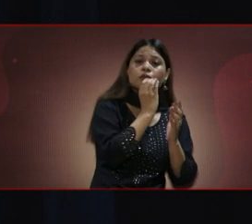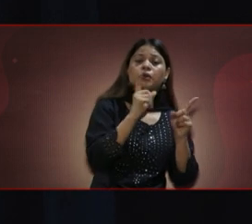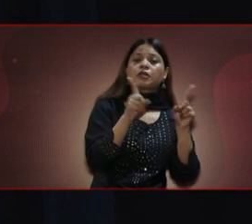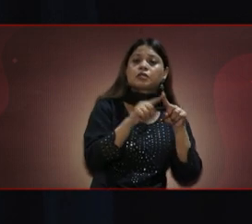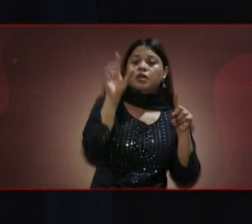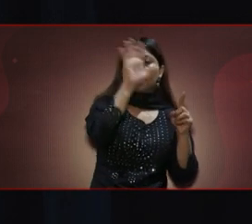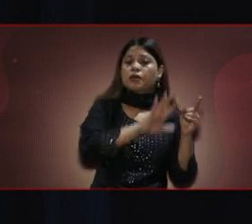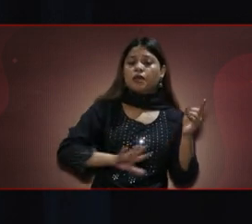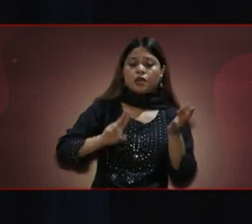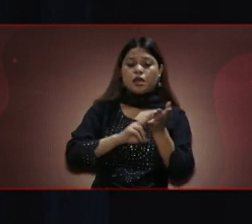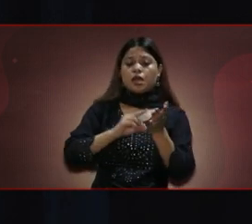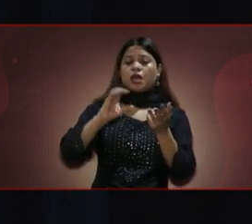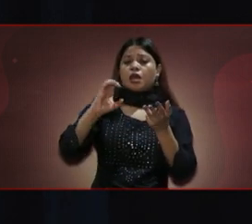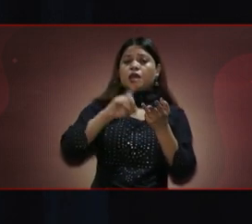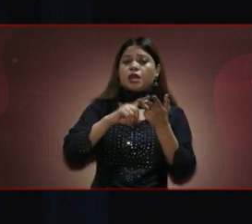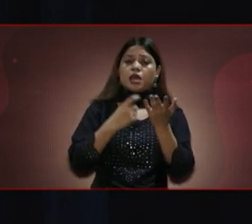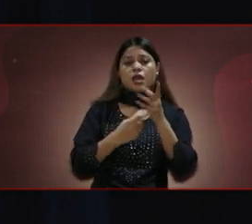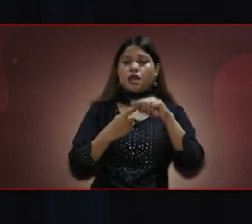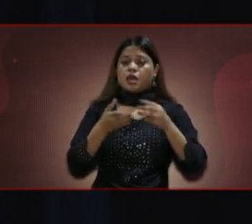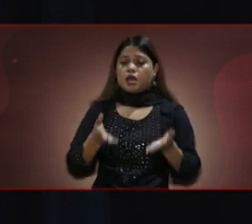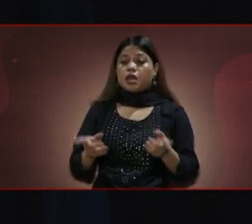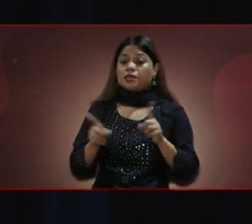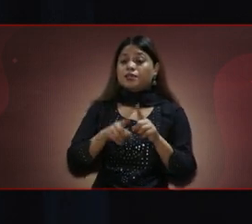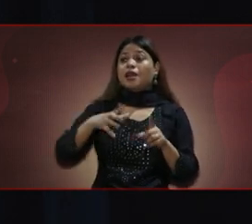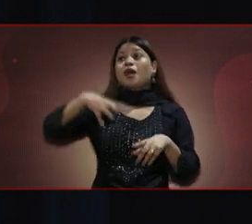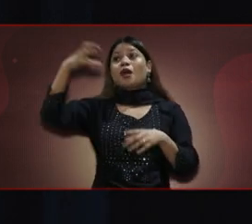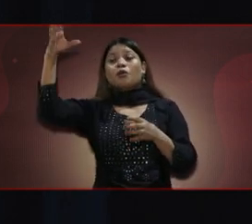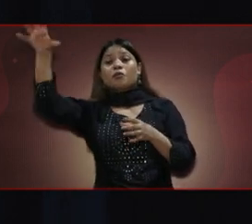देश में आए और एनसीईआरटी हमको बना के दे।